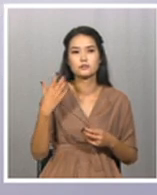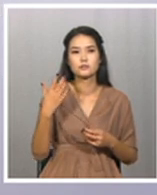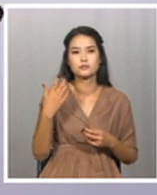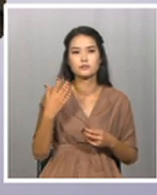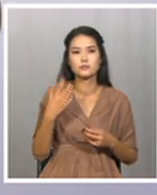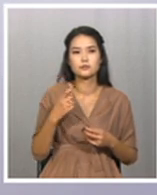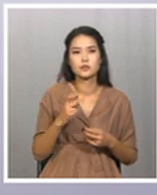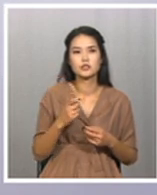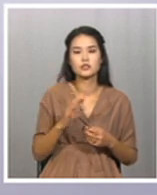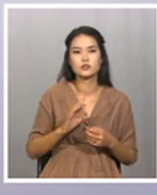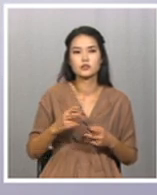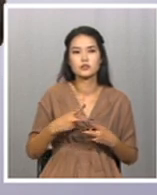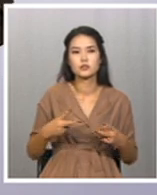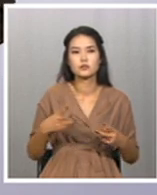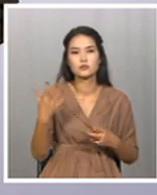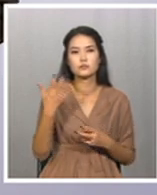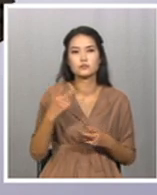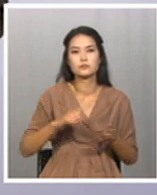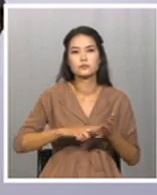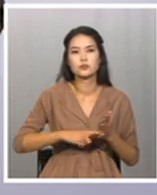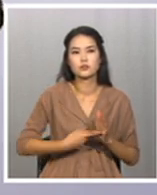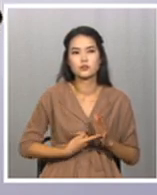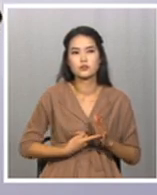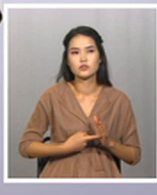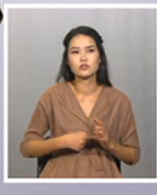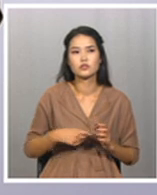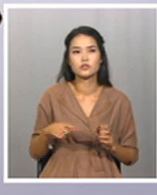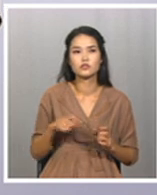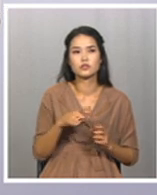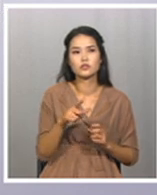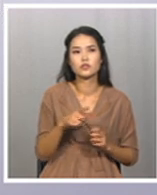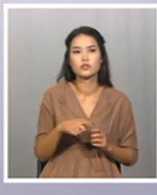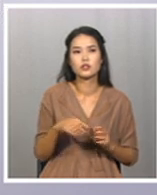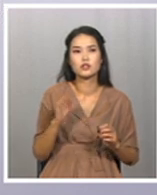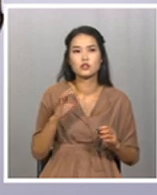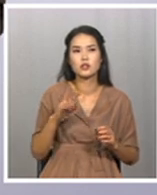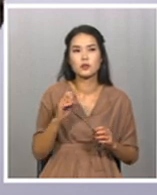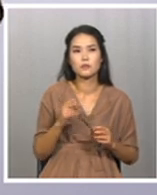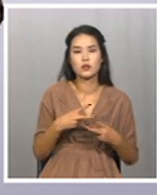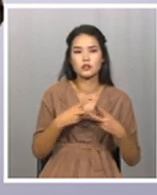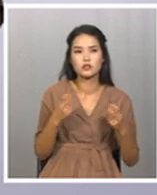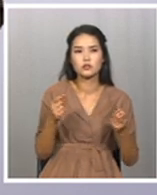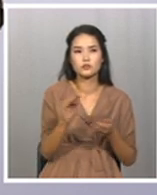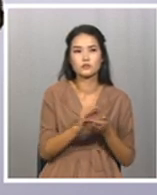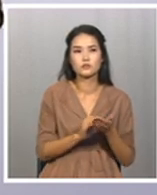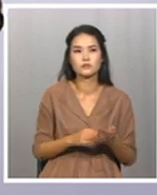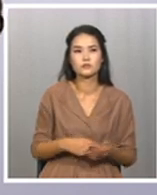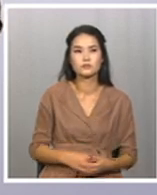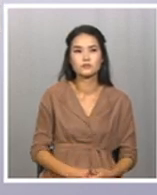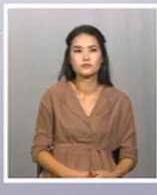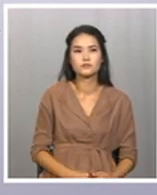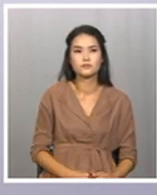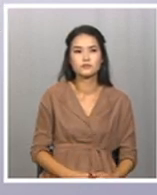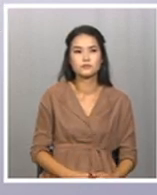графигіне X0 тең болады 5 нүктесінде жүргізілген жанаманың теңдеуін жазыңыз.